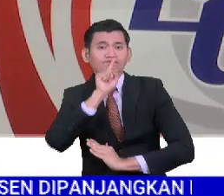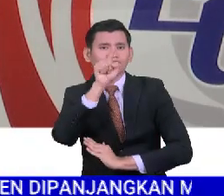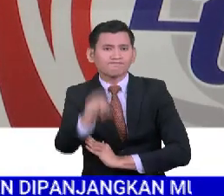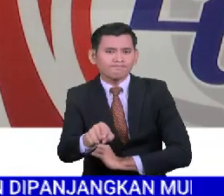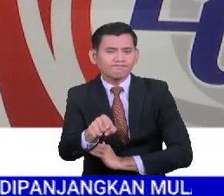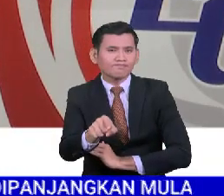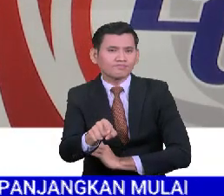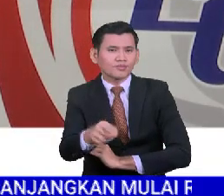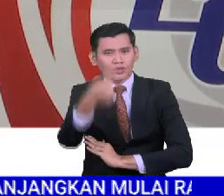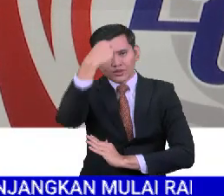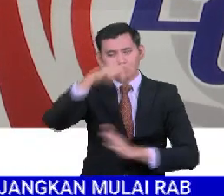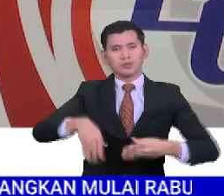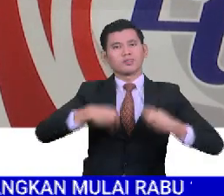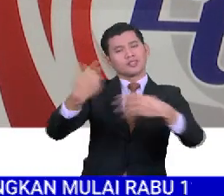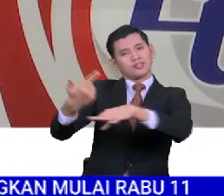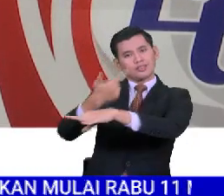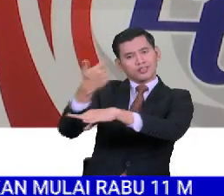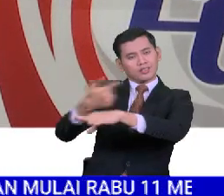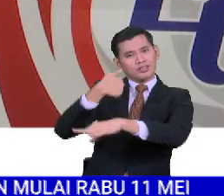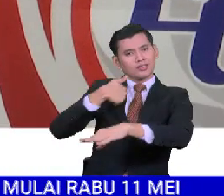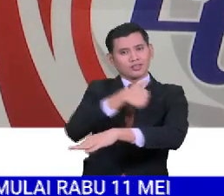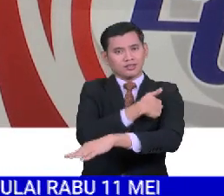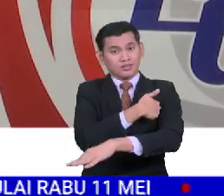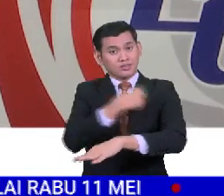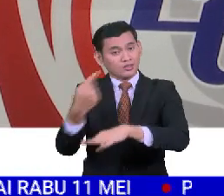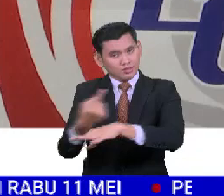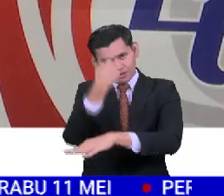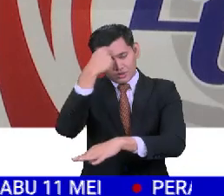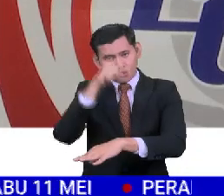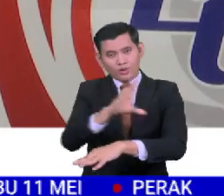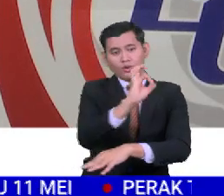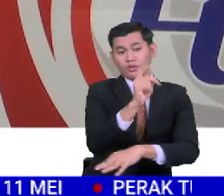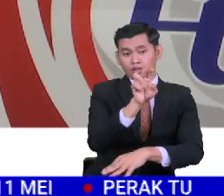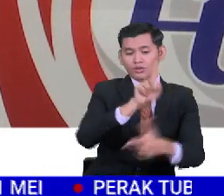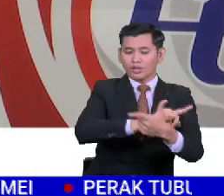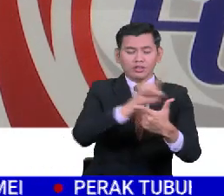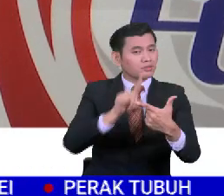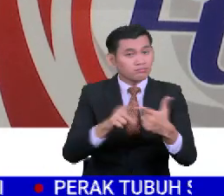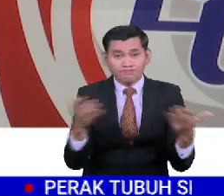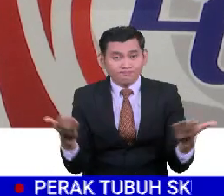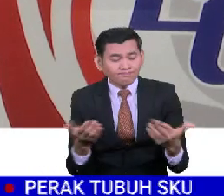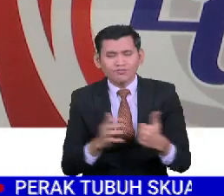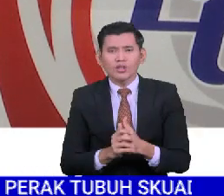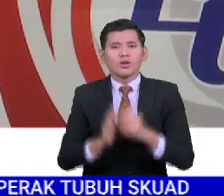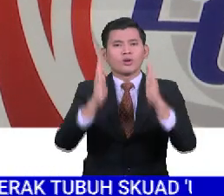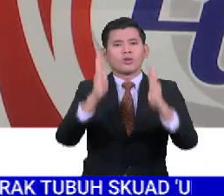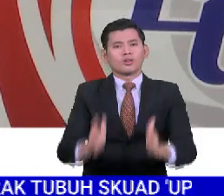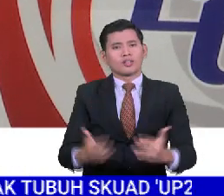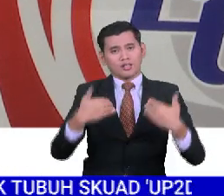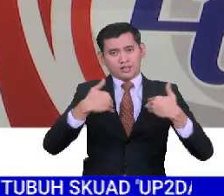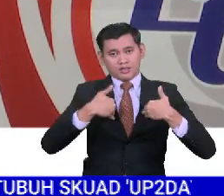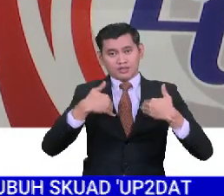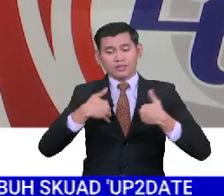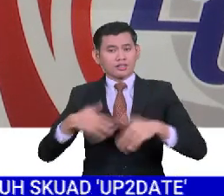macam on job training. Kita ambil mereka ni sama ada yang OKU ke ataupun yang apa duduk di Sabah Sarawak